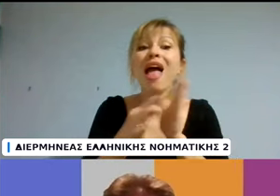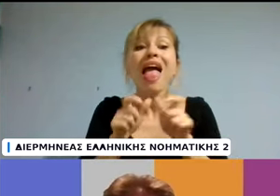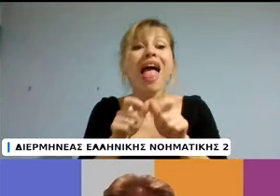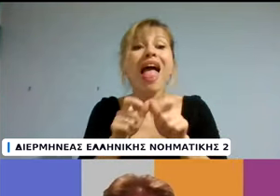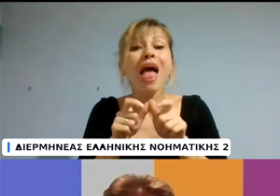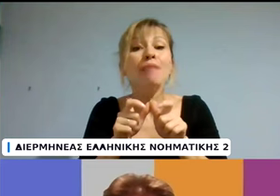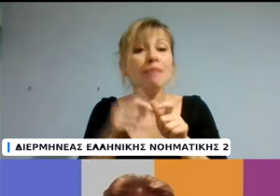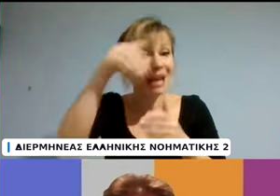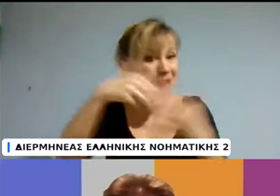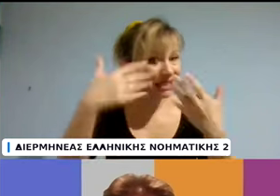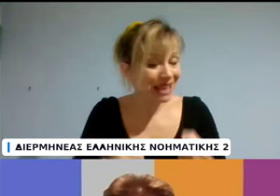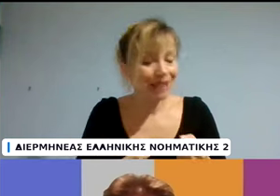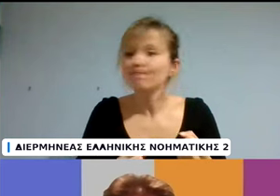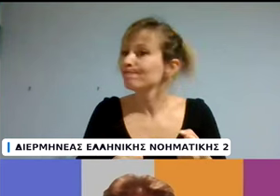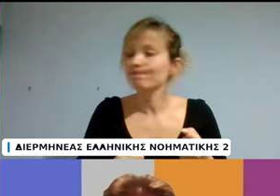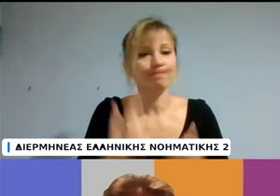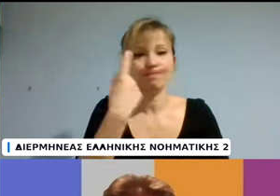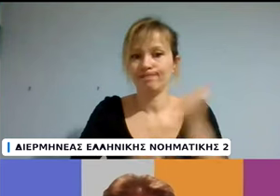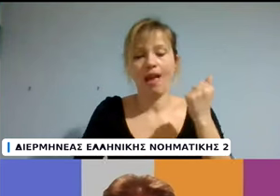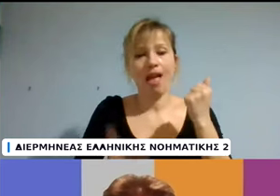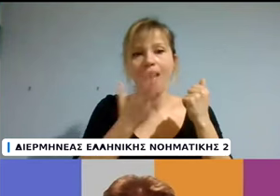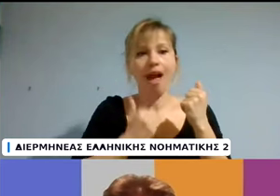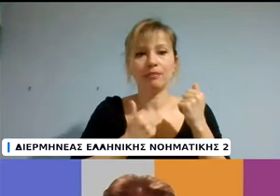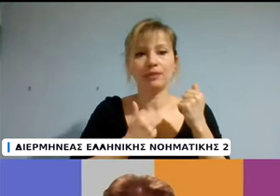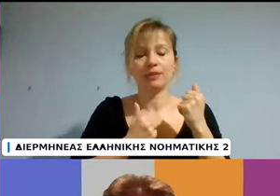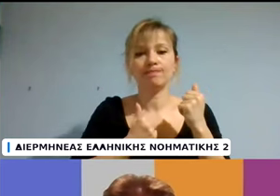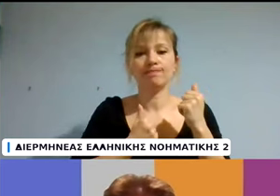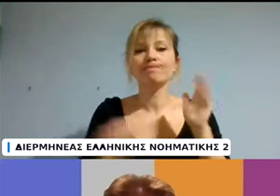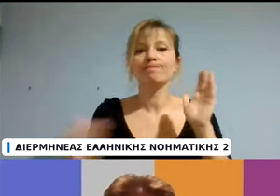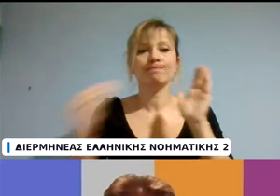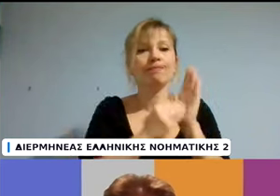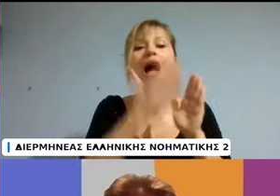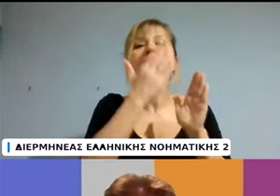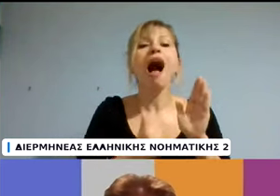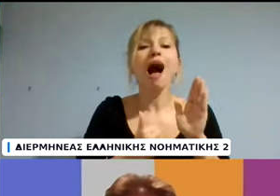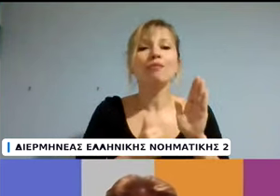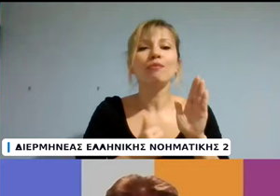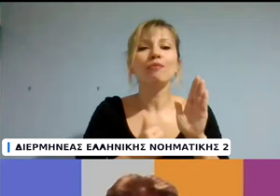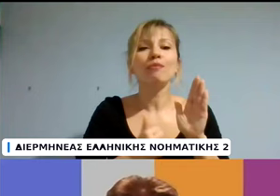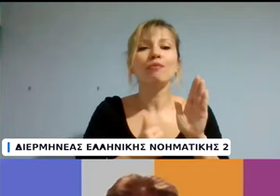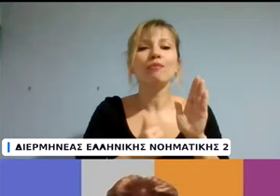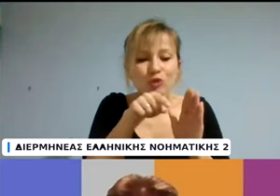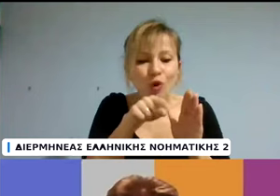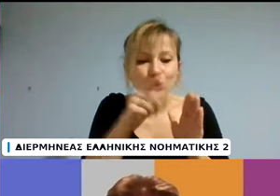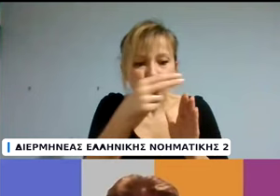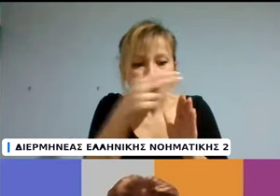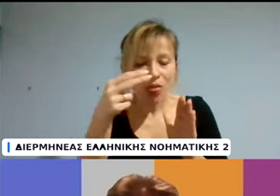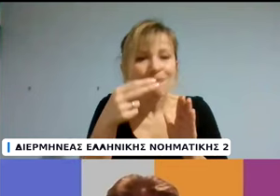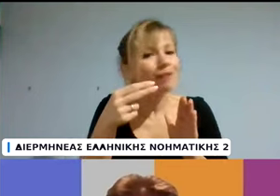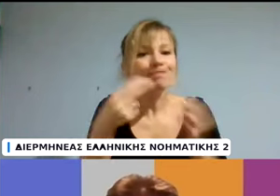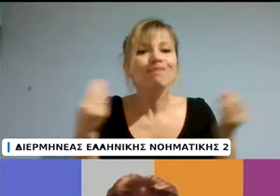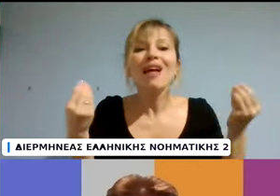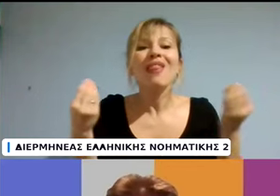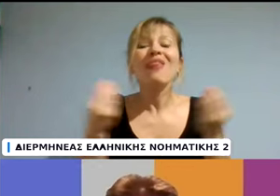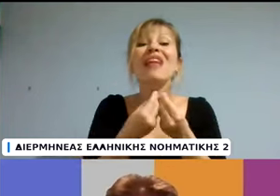Όχι. Όχι. Ό,τι δεν είναι στα καλυπτόμενα στοιχεία, γιατί δεν ανήκει στον ευρύτερο κλάδο της